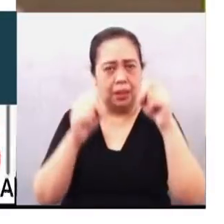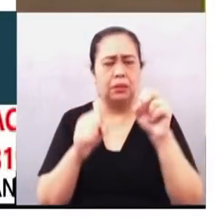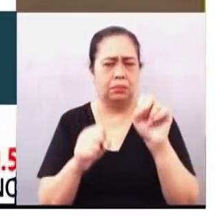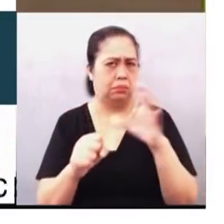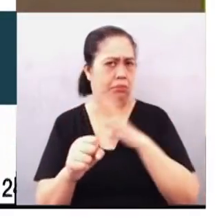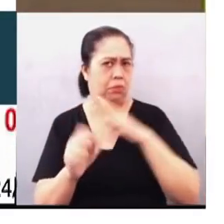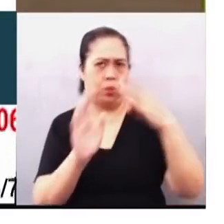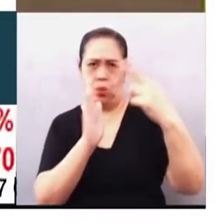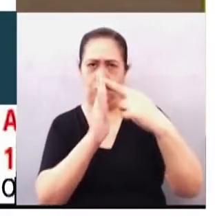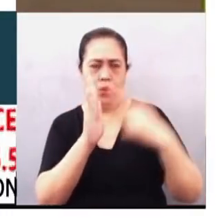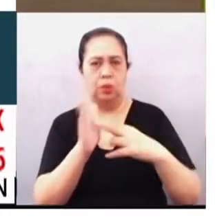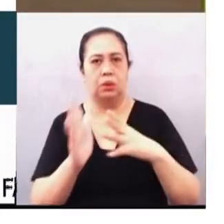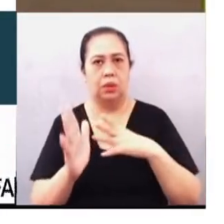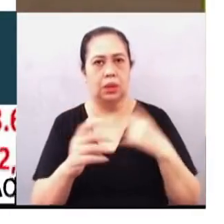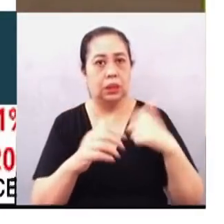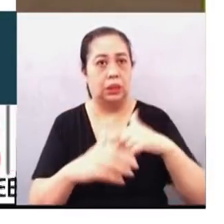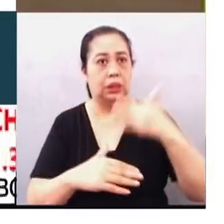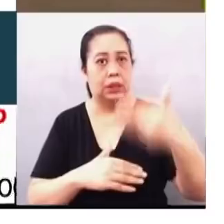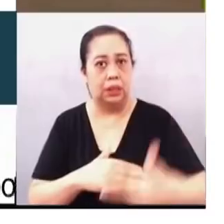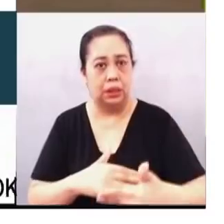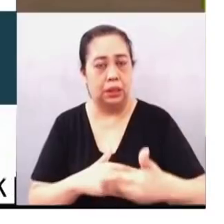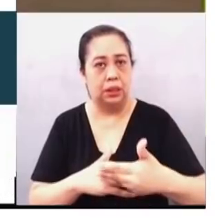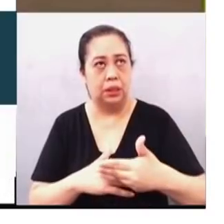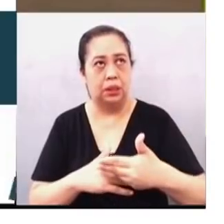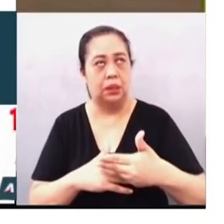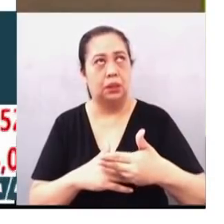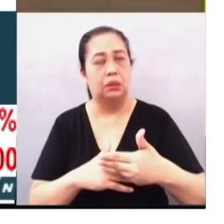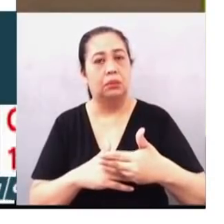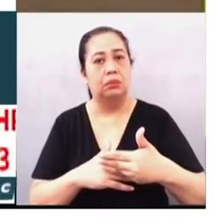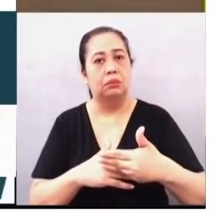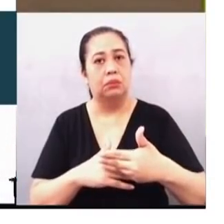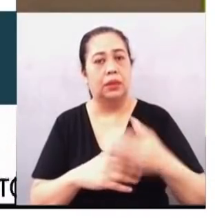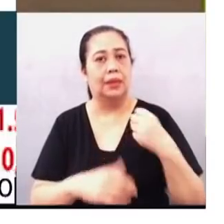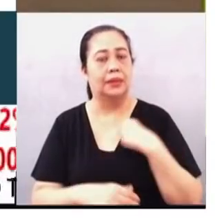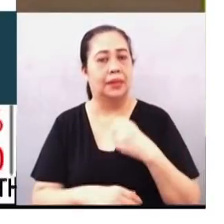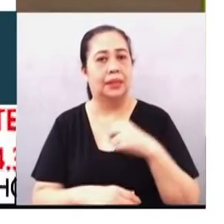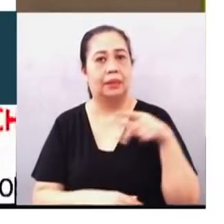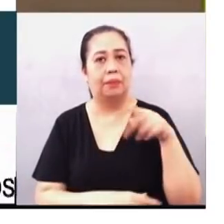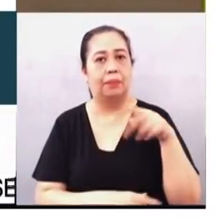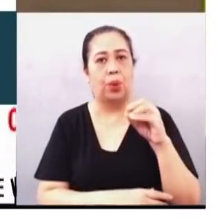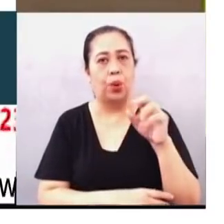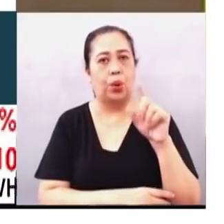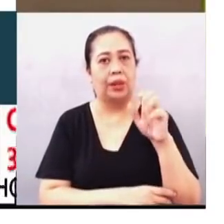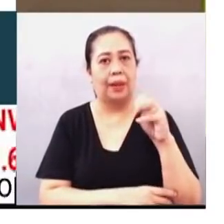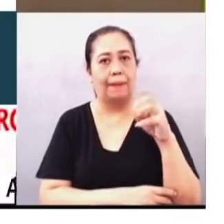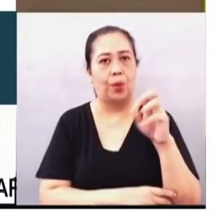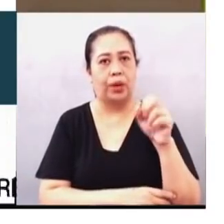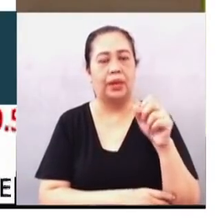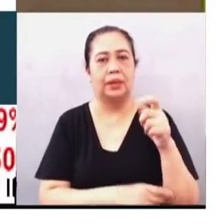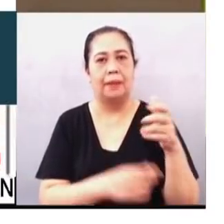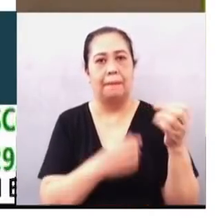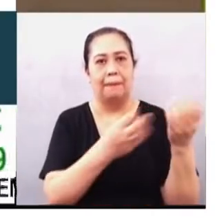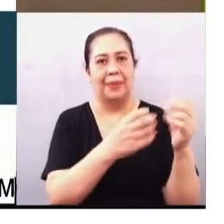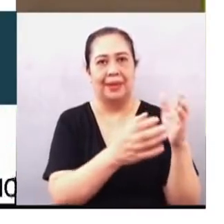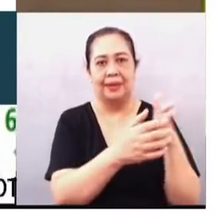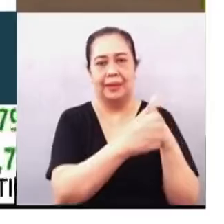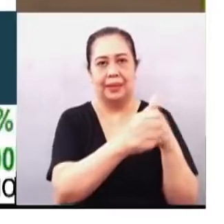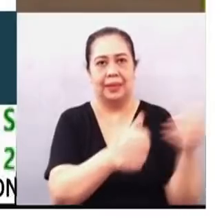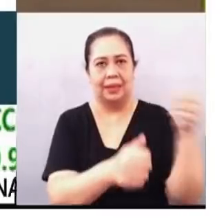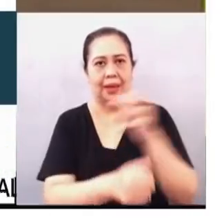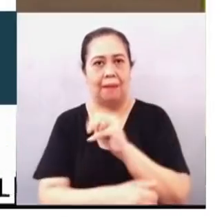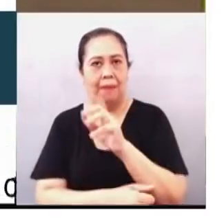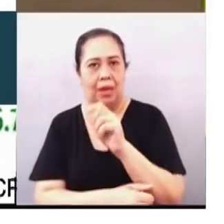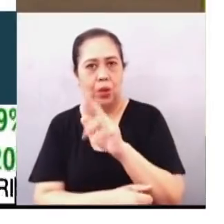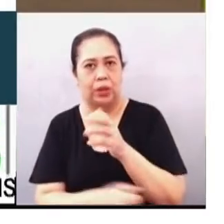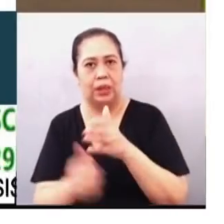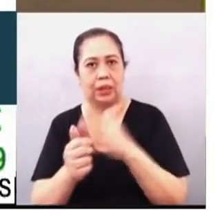talaga. Then yung Senate pro tempore, yung majority leader, then the minority leader.